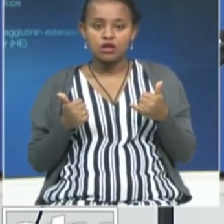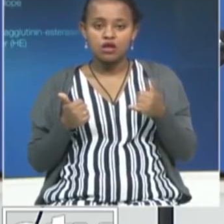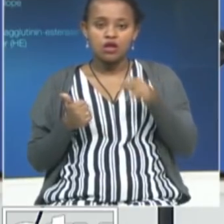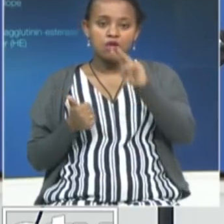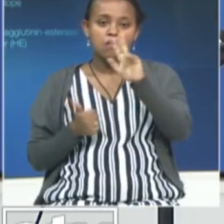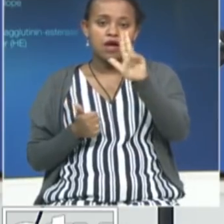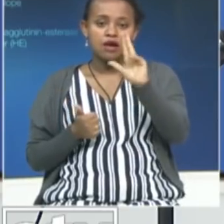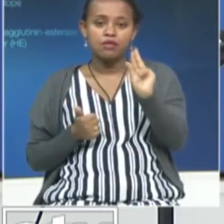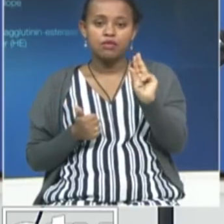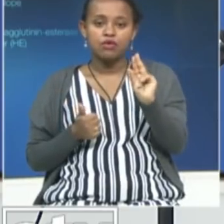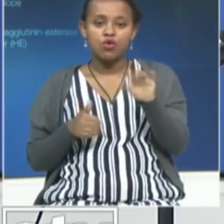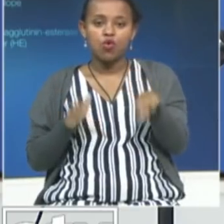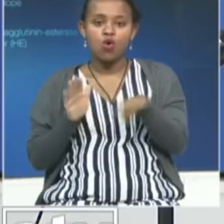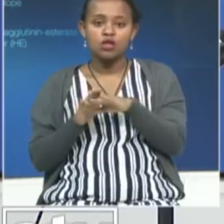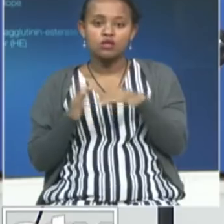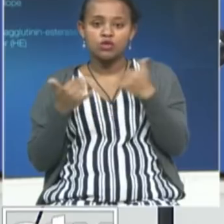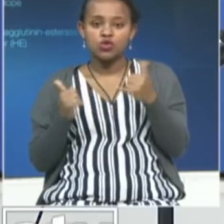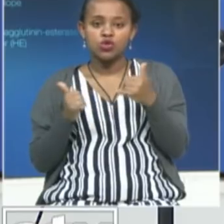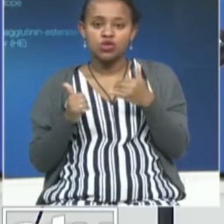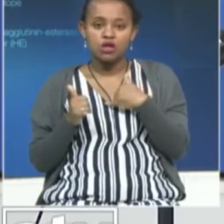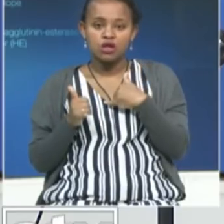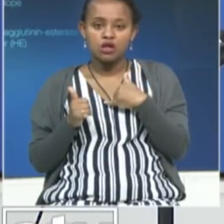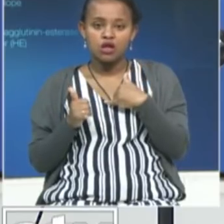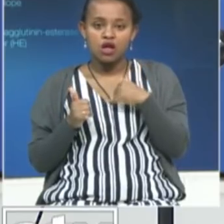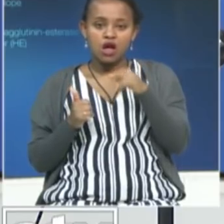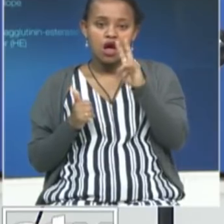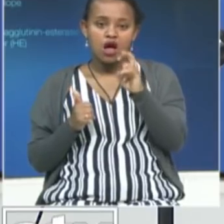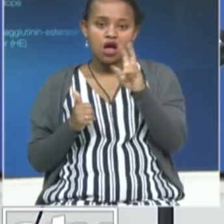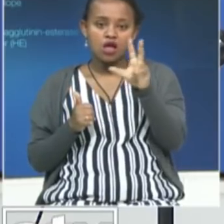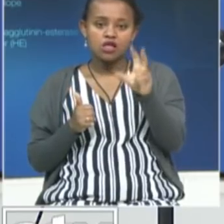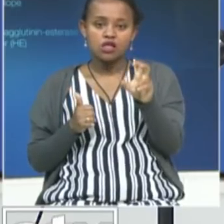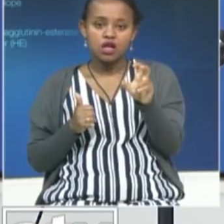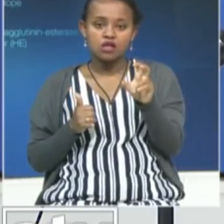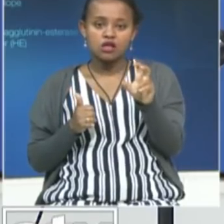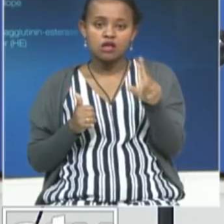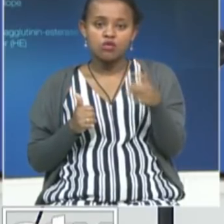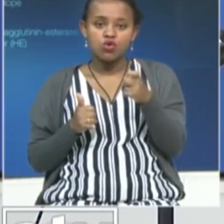ኳስ የሚጫወቱ 20-30 ሚሊዮን ወጣቶች ናቸው